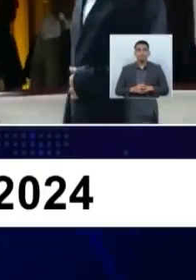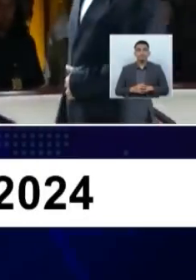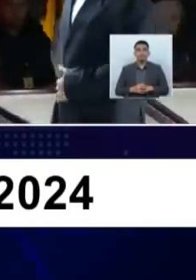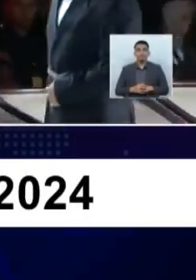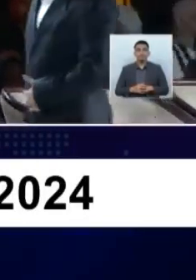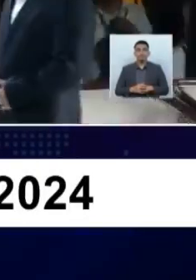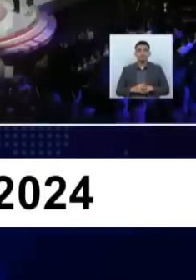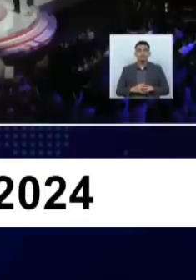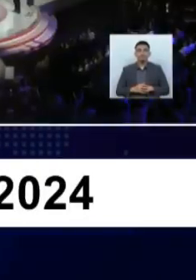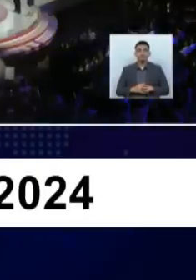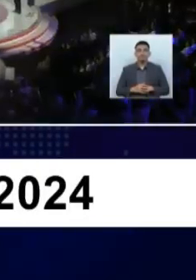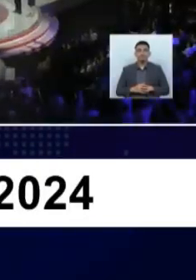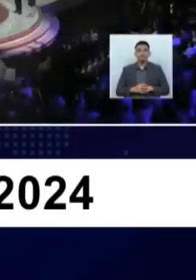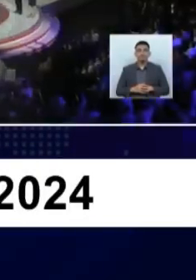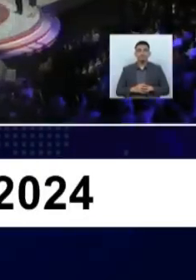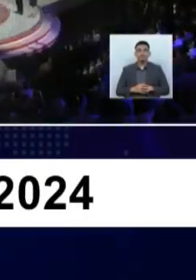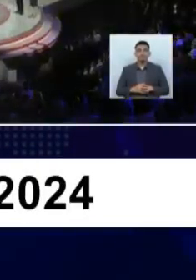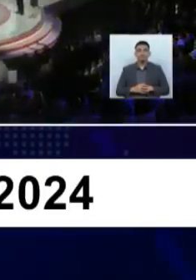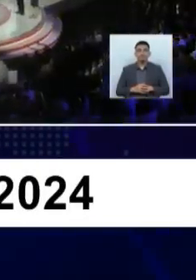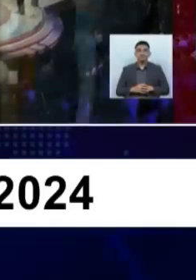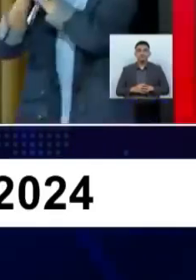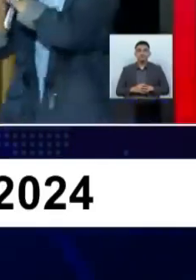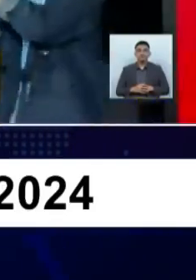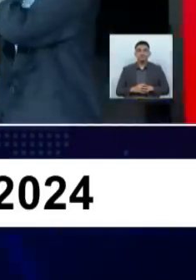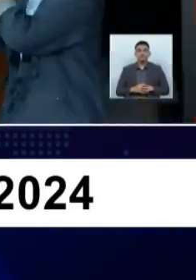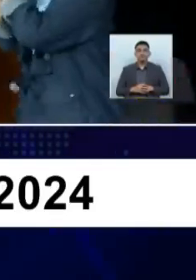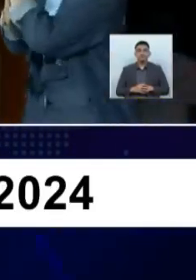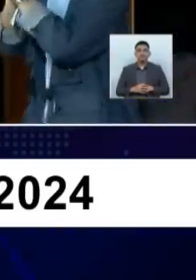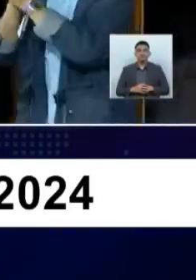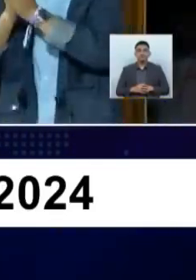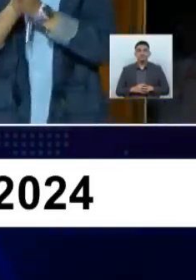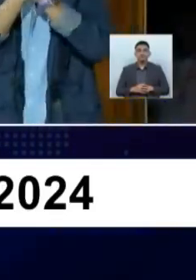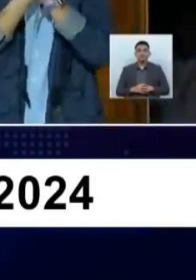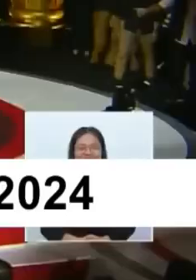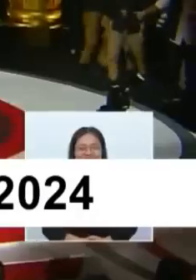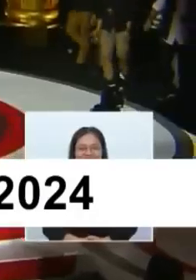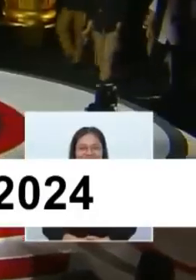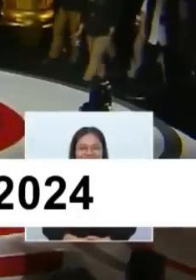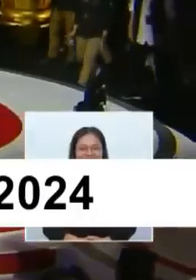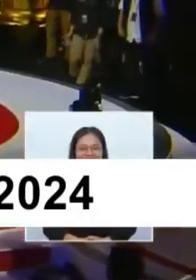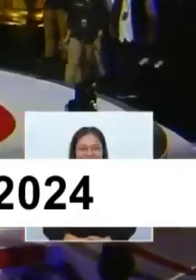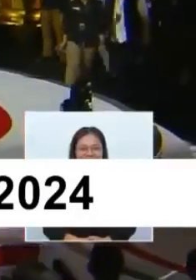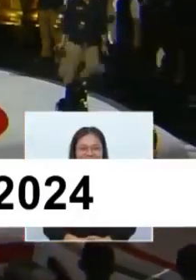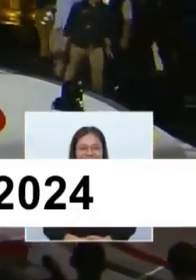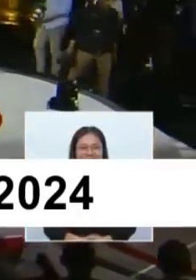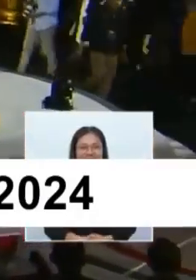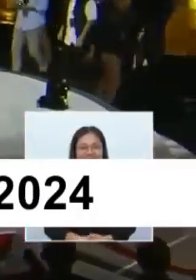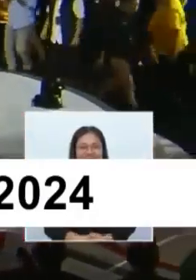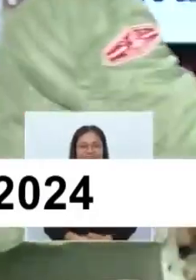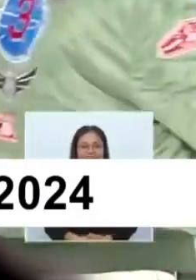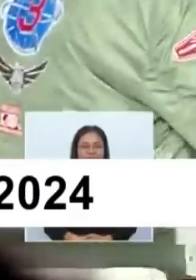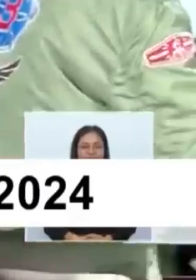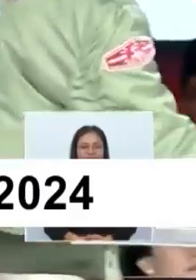Sehingga kemudian beberapa materi yang disampaikan relatif cukup memberikan penjelasan yang cukup clear. Panasnya debat ketiga yang diikuti Capres